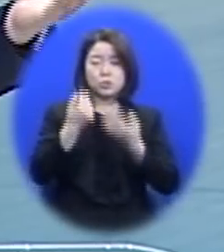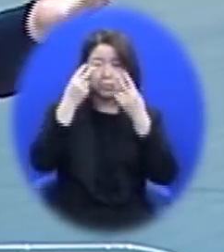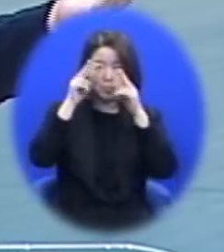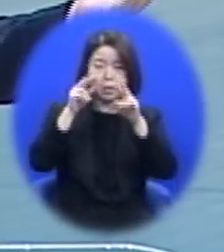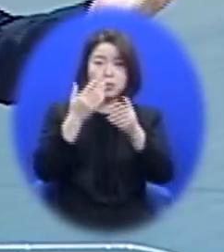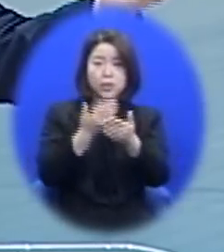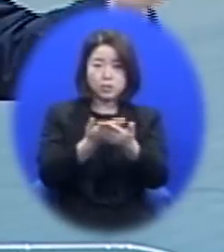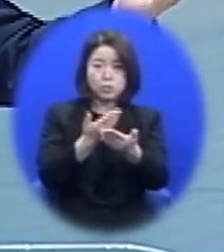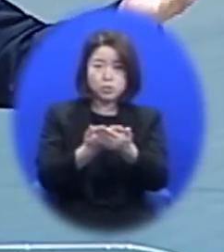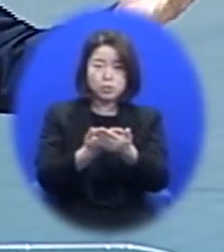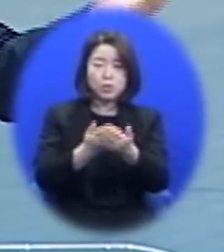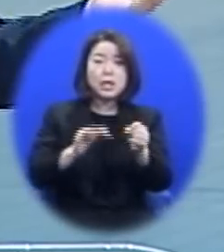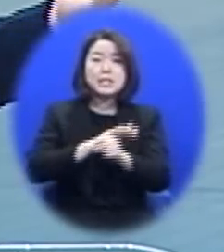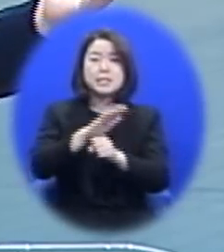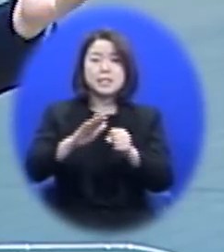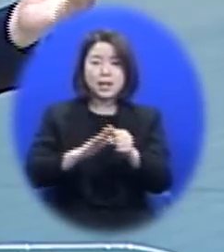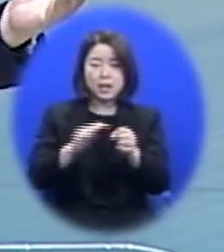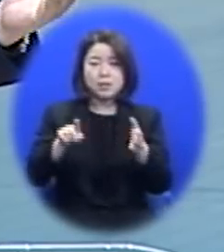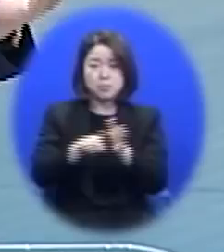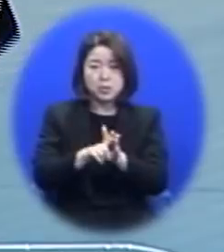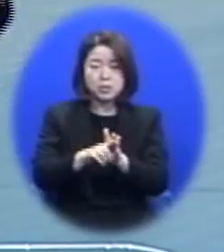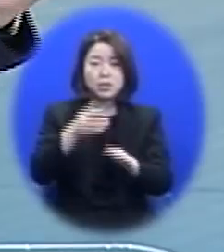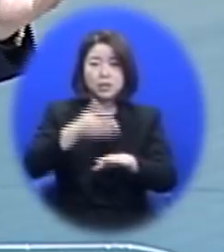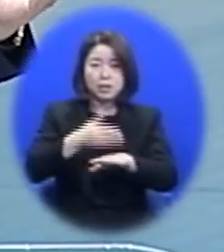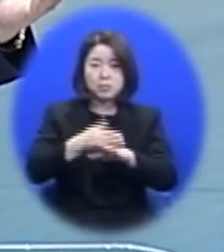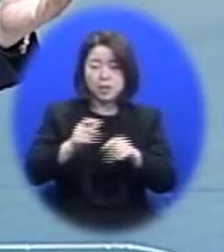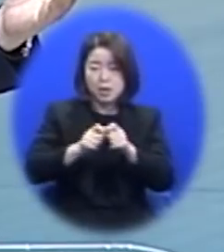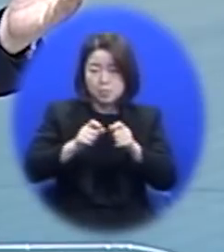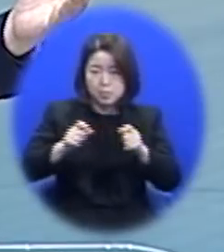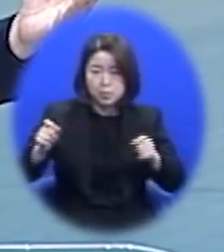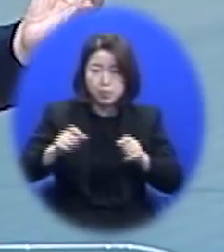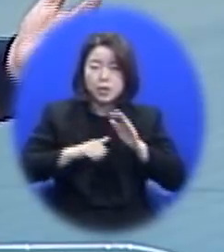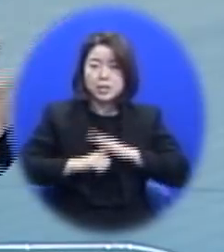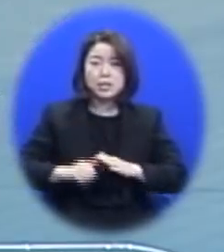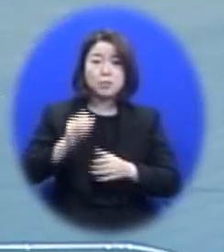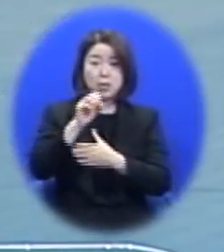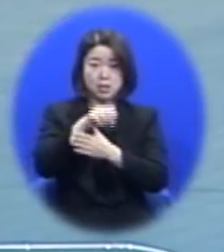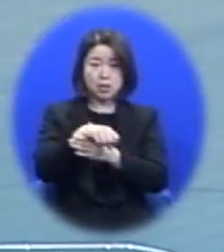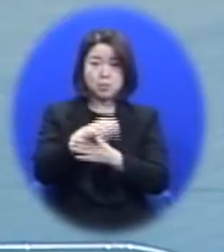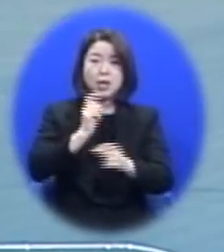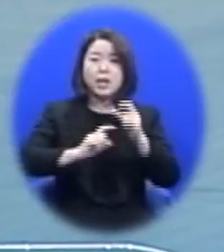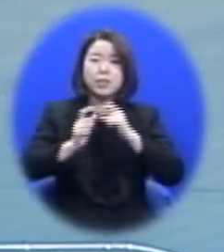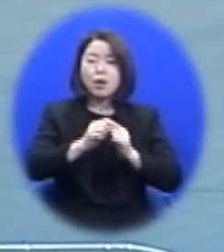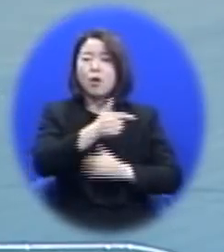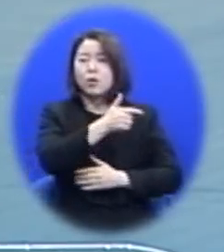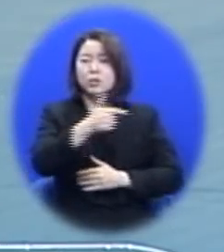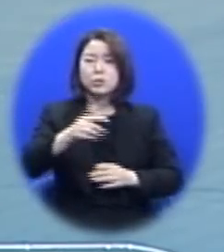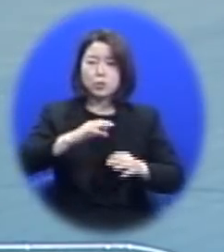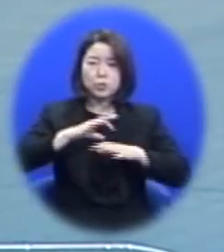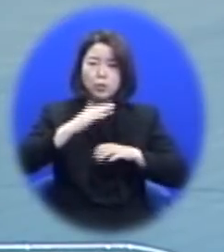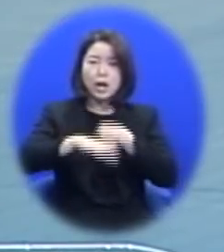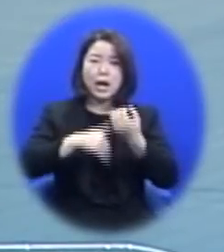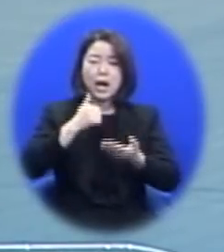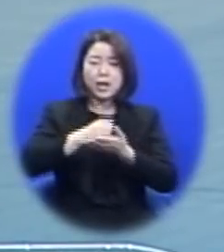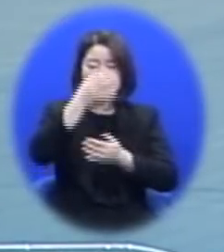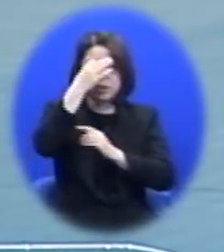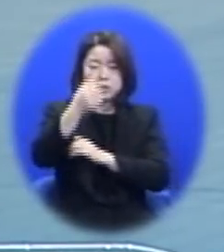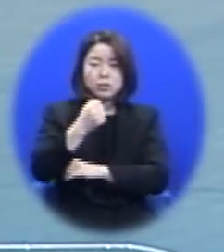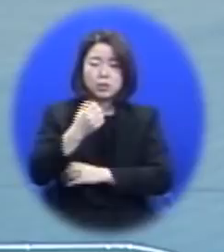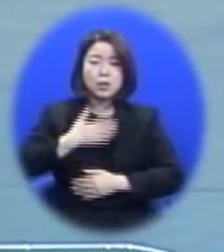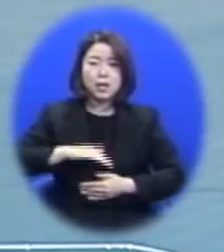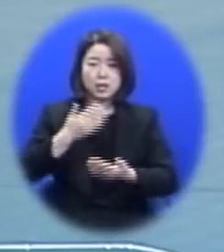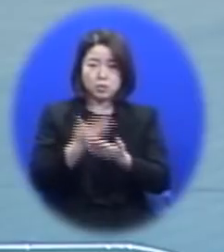하시고 사랑과 믿음과 감사와 오래 참음의 열매가 더 크고 놀라운 하나님의 능력임을